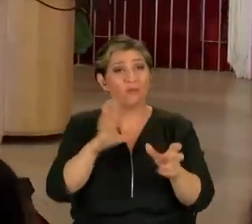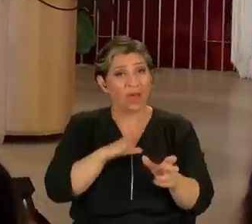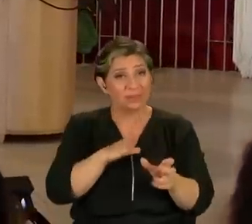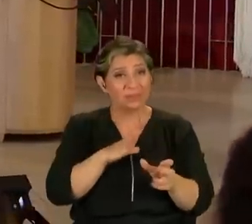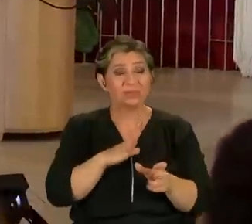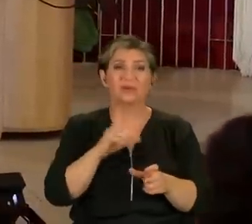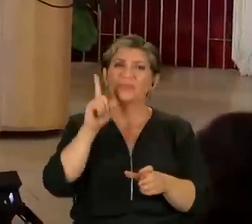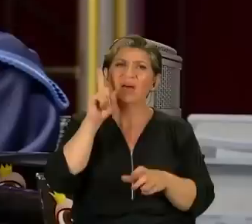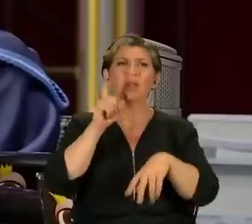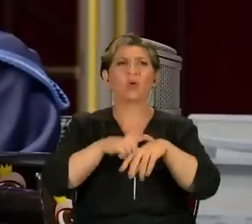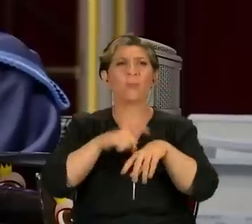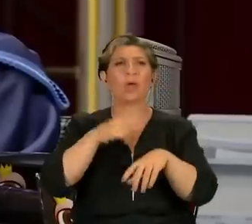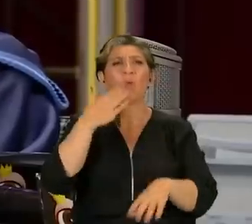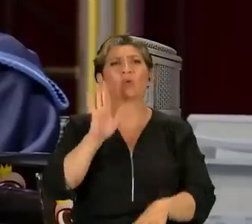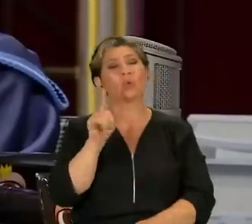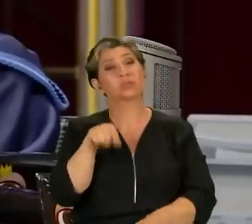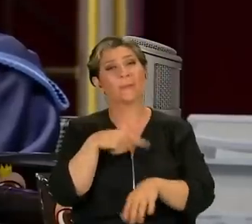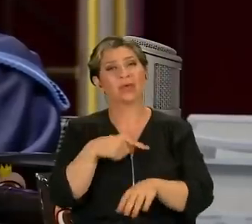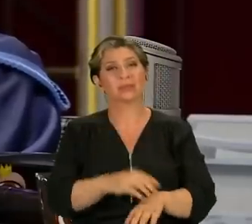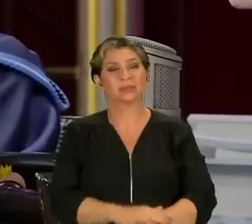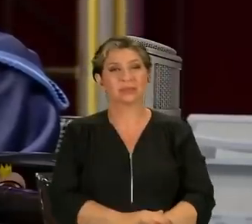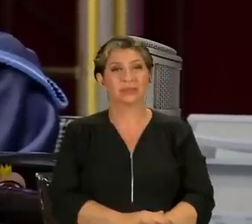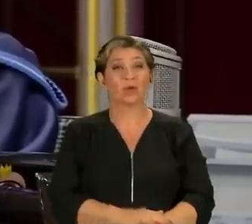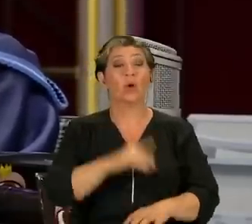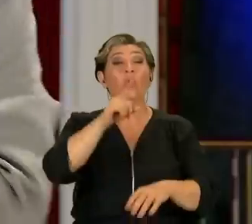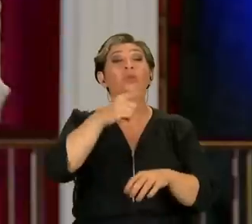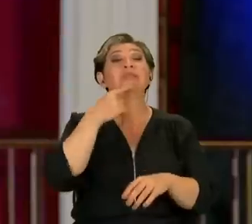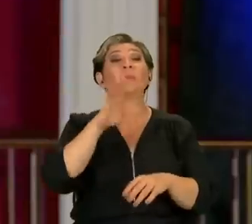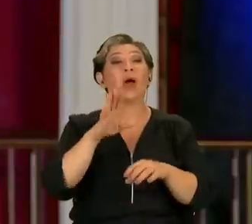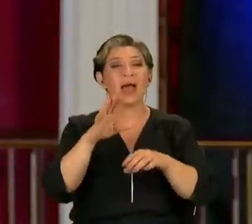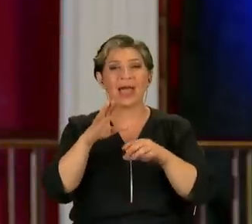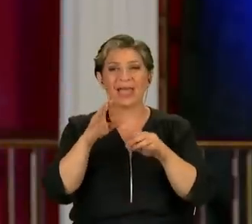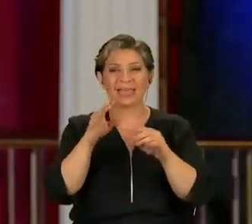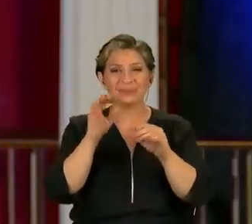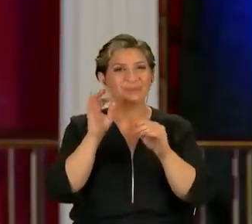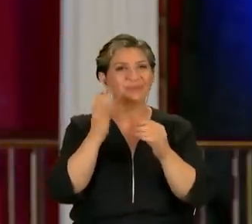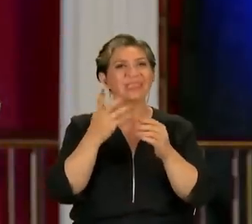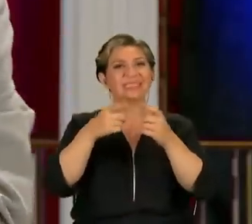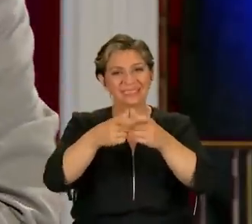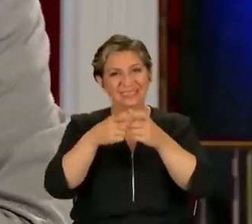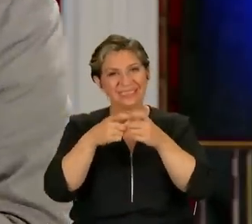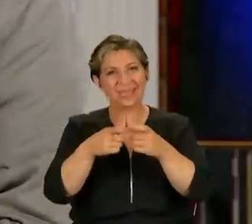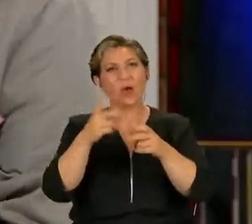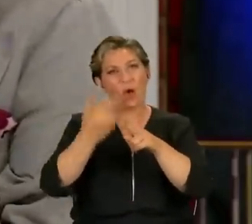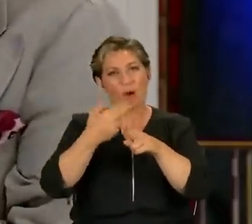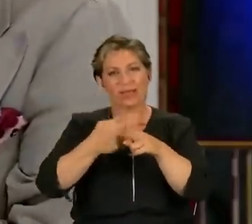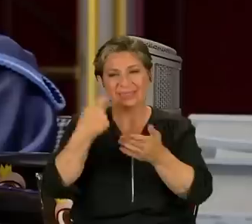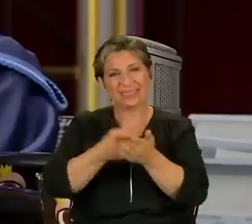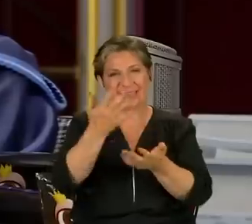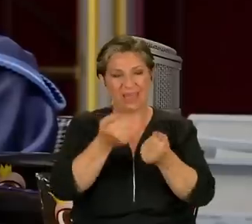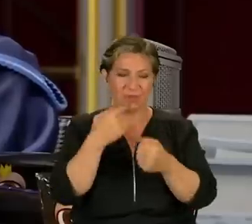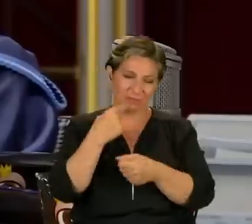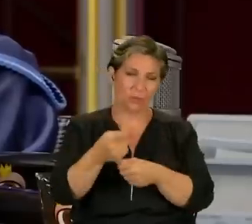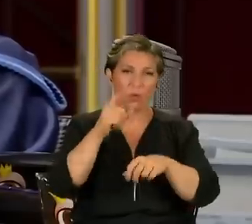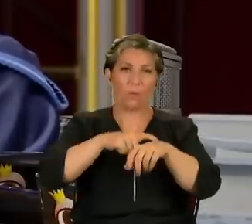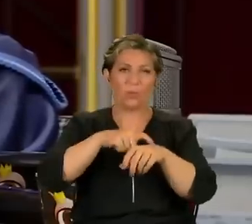vardı. Vallahi kopya yoktu o dönem. Hayır, o kopyayı söylemiyorum. Yani hard kopya anlamında kopya. Yani CD örneği satın almak anlamında.